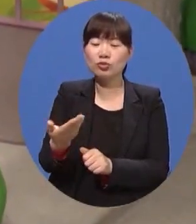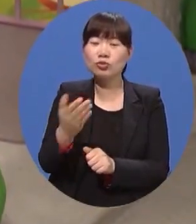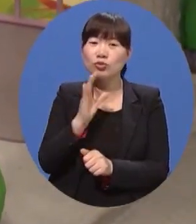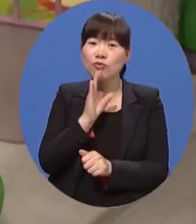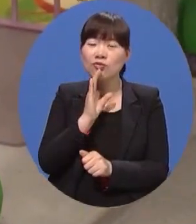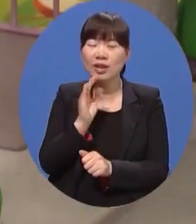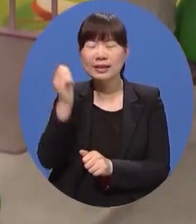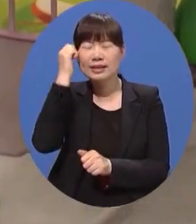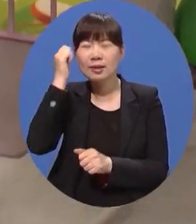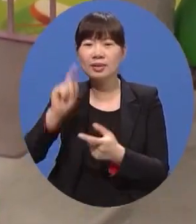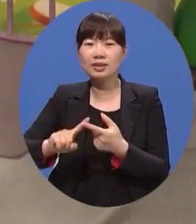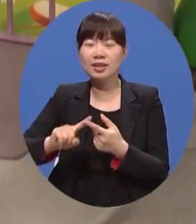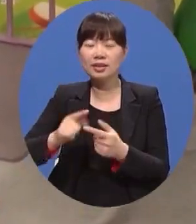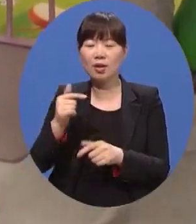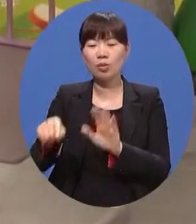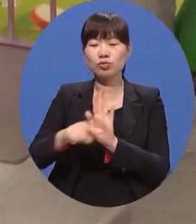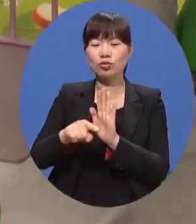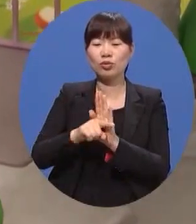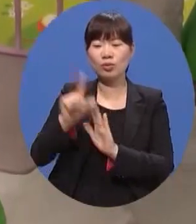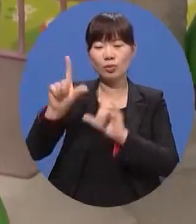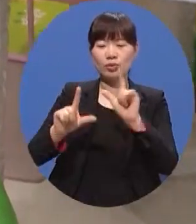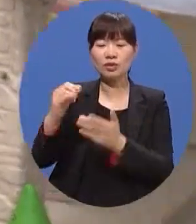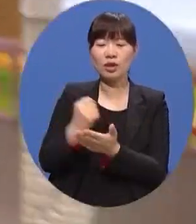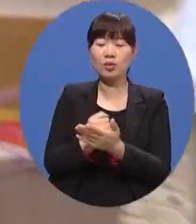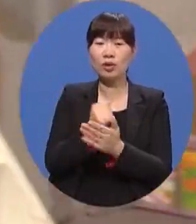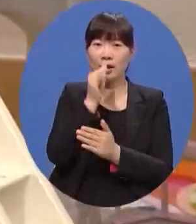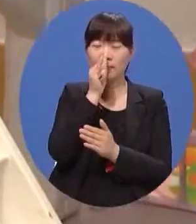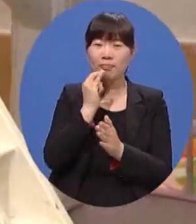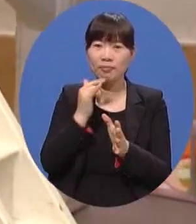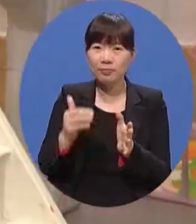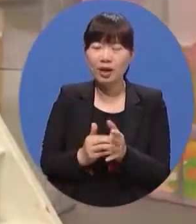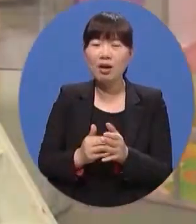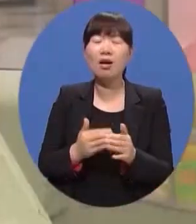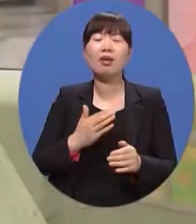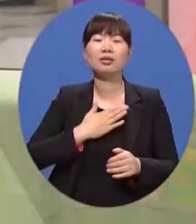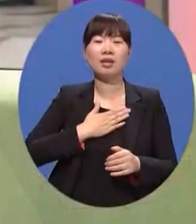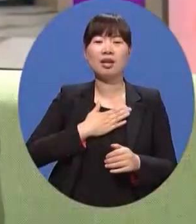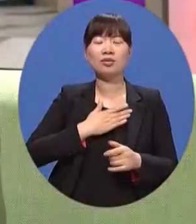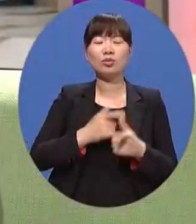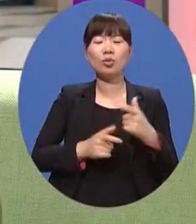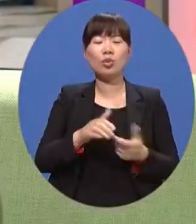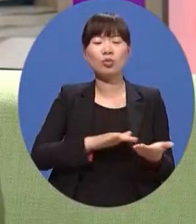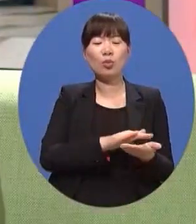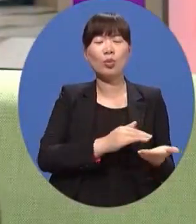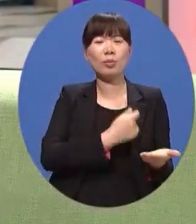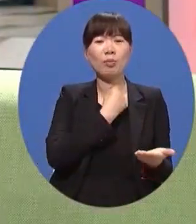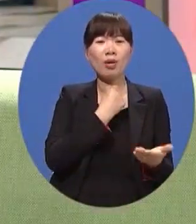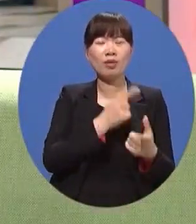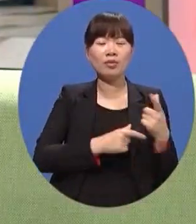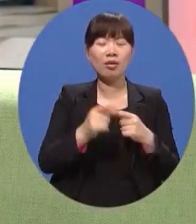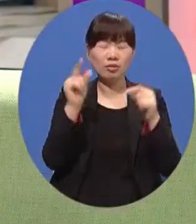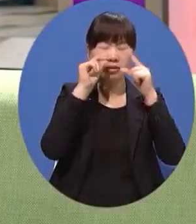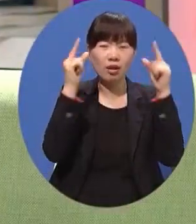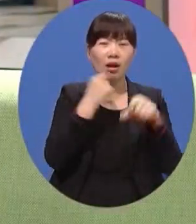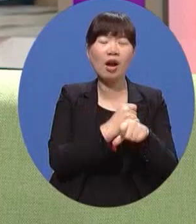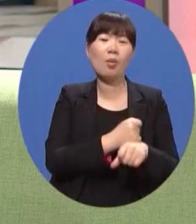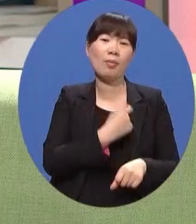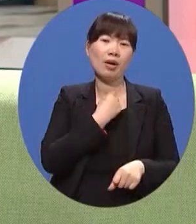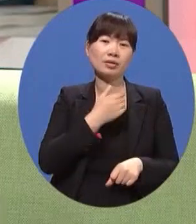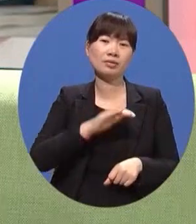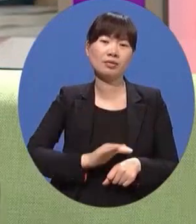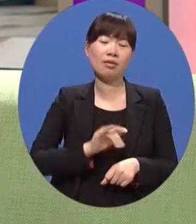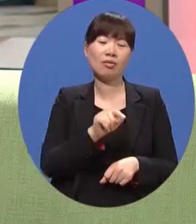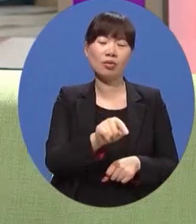그러니까 잠에 대해서 굉장히 부정적인 태도를 갖고 있는 겁니다. 자기는 더 놀고 싶고 더 이렇게 깨서 뭘 하고 싶은데